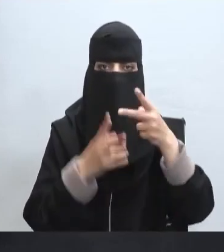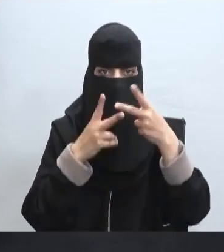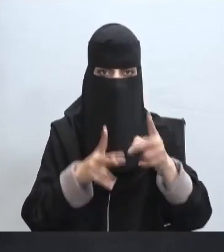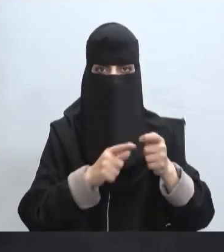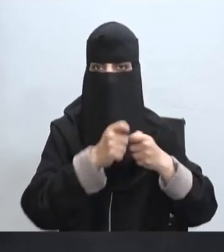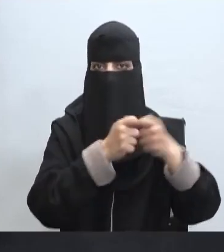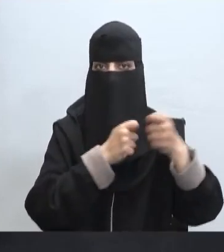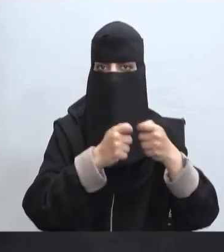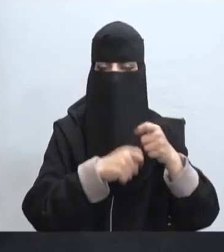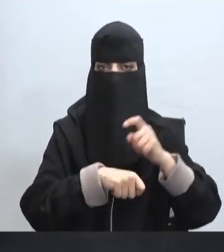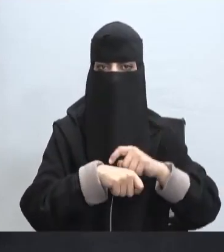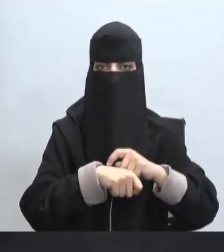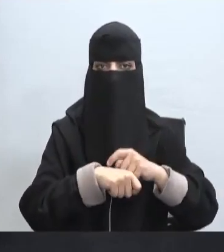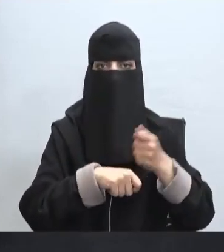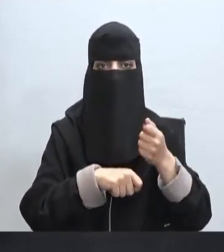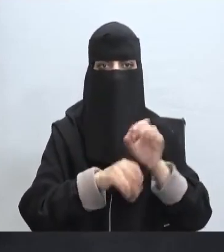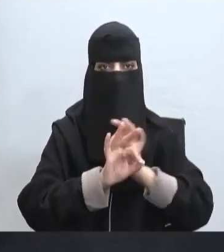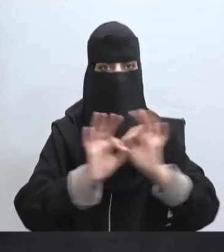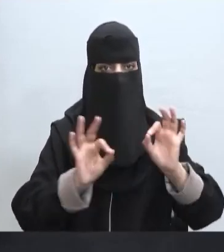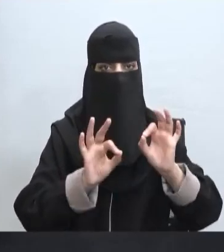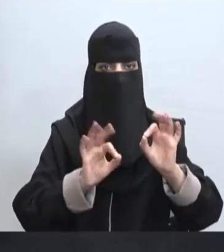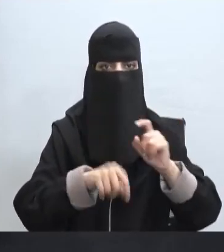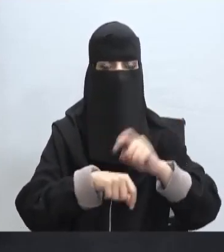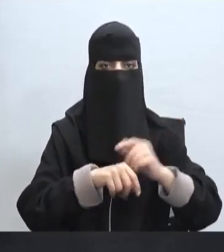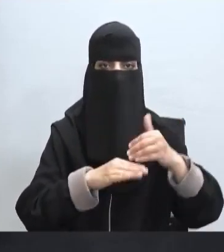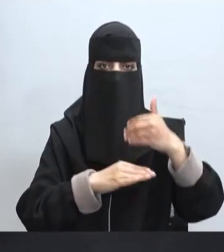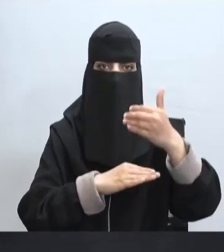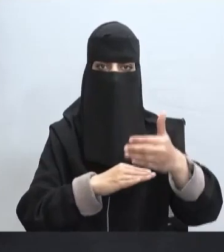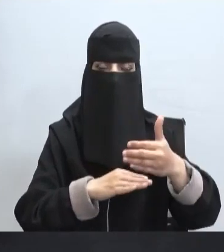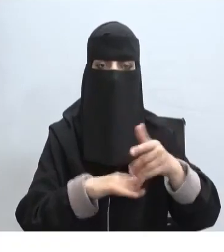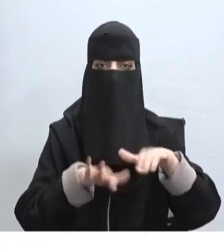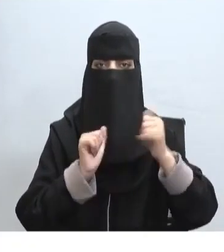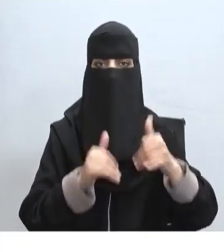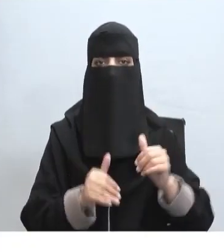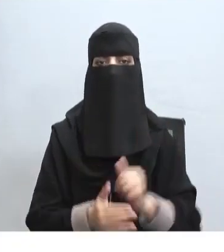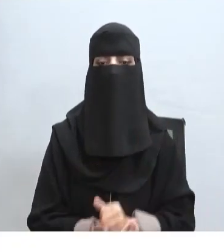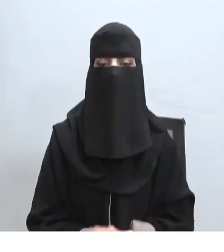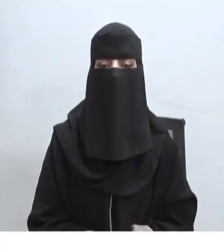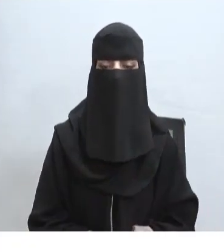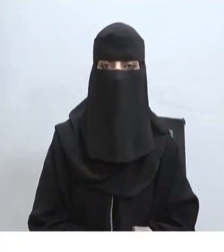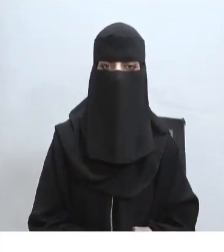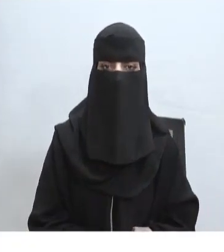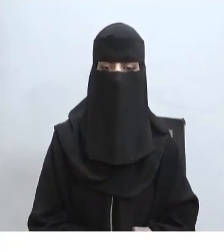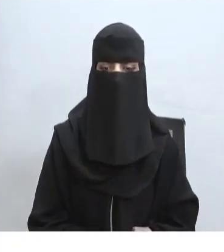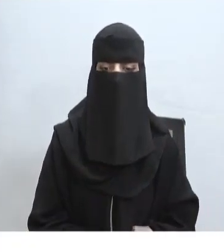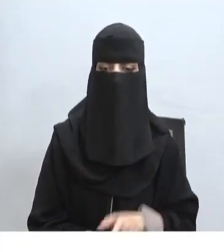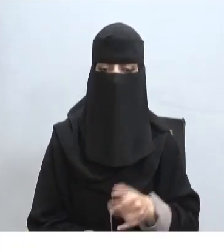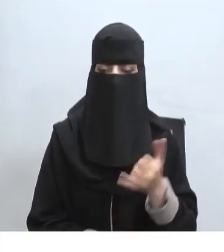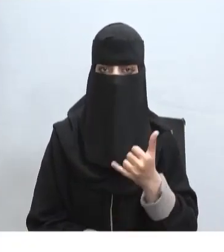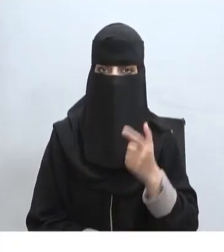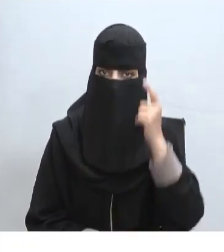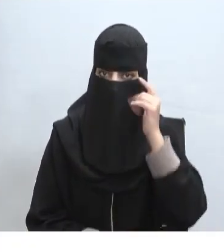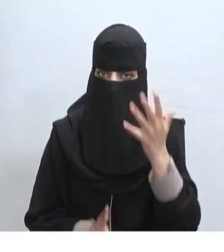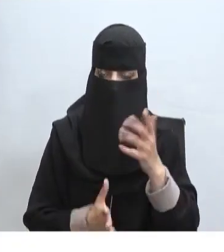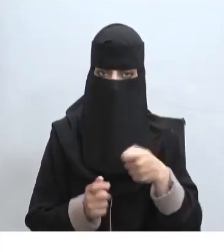بالاستثمار بتلك الاموال استعدادا لمرحله التقاعد من المهم توقع